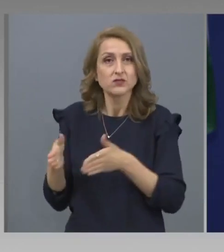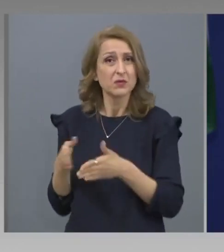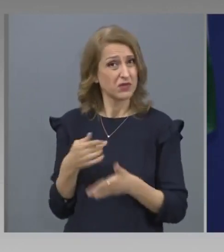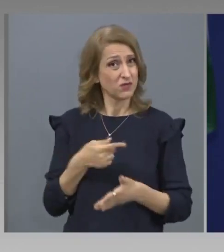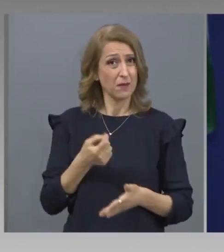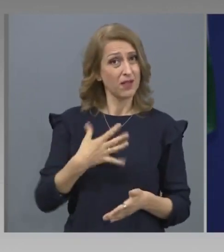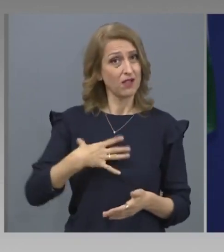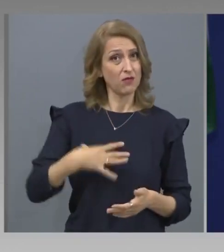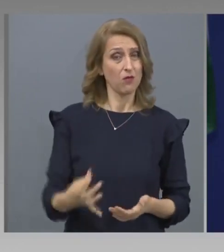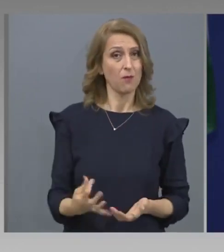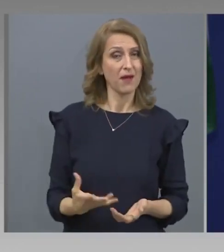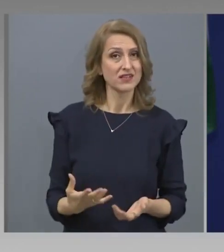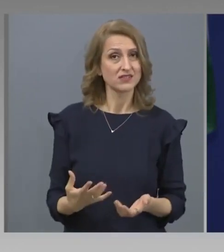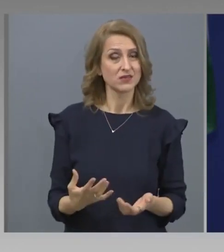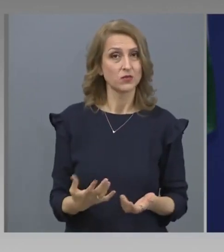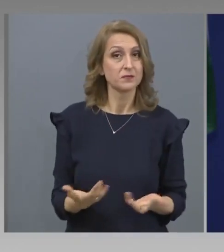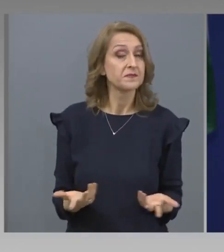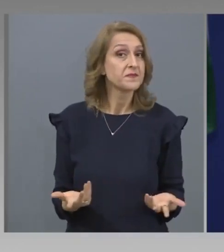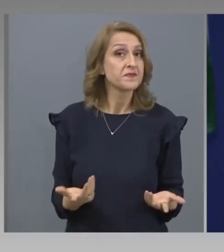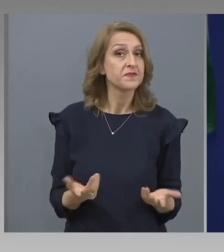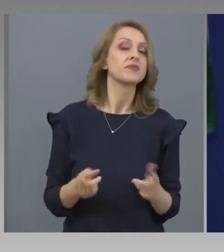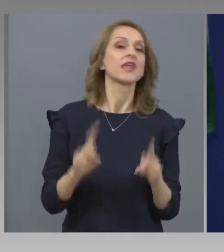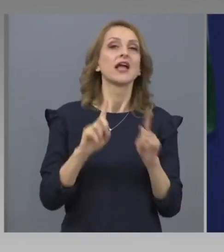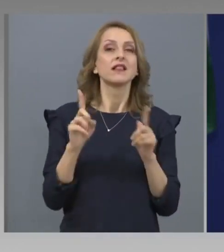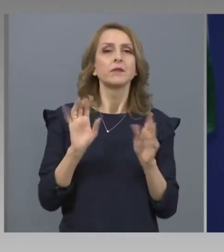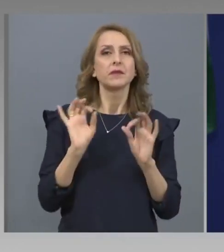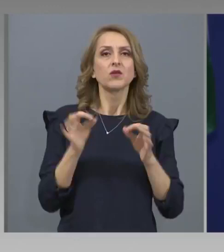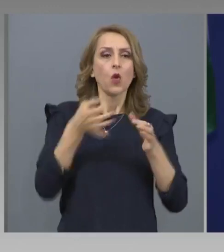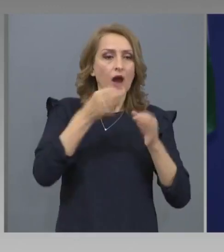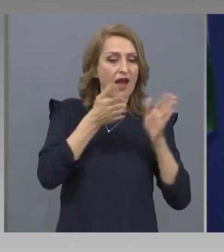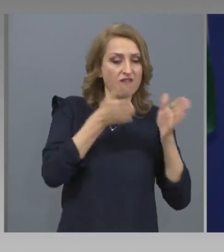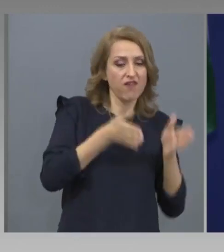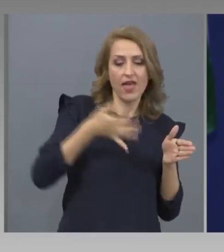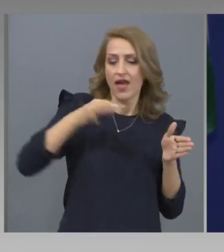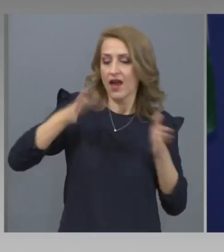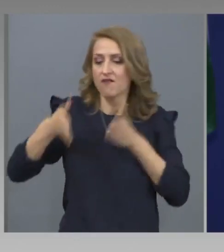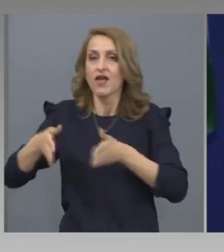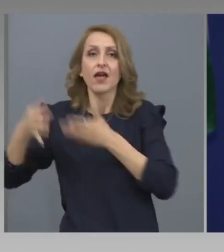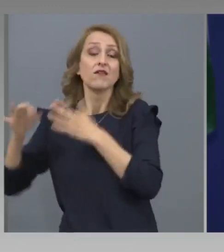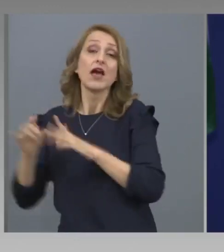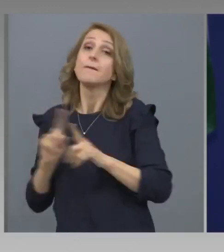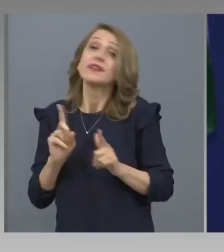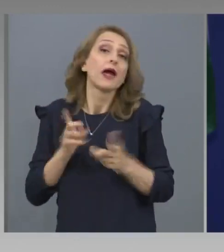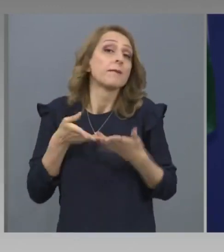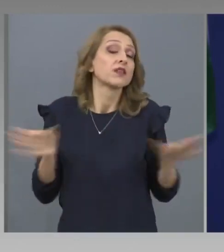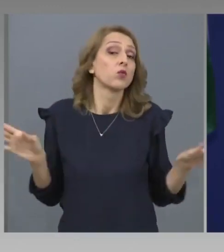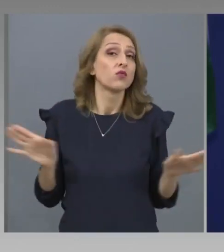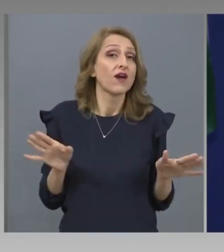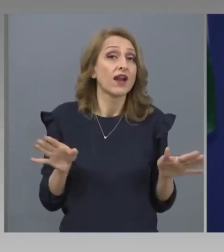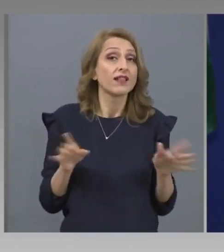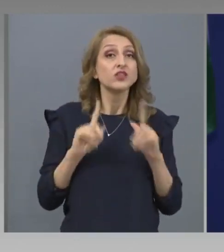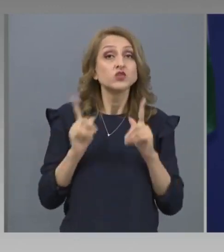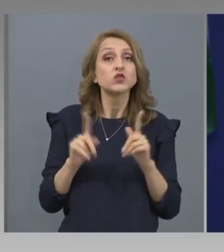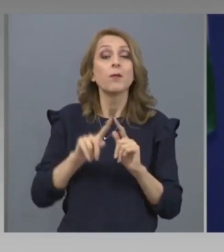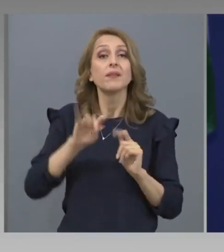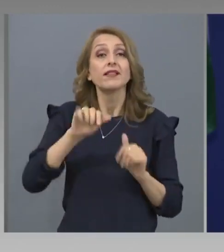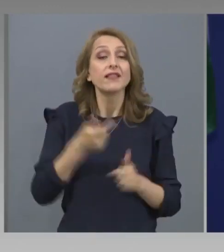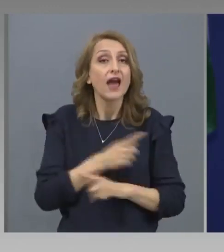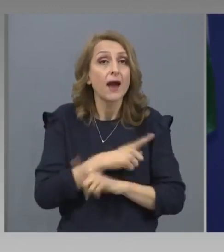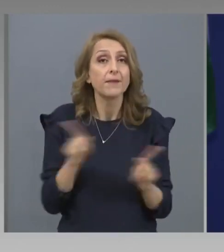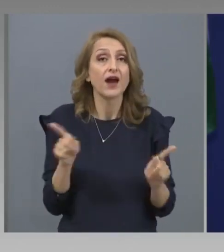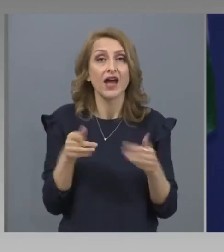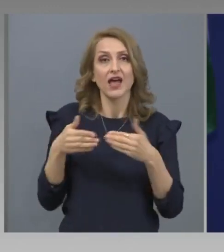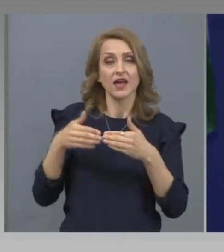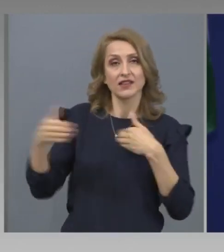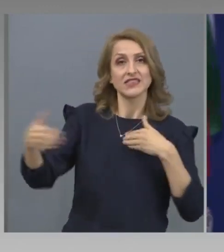това опасно? Няма просто дистанция, в смисъл има места, които има... Тези няма да отварят. Тези няма да отварят,